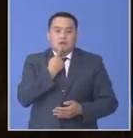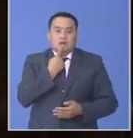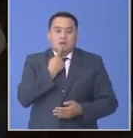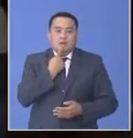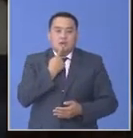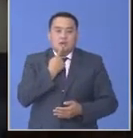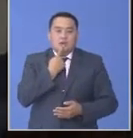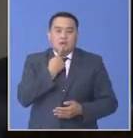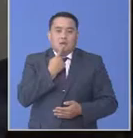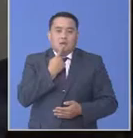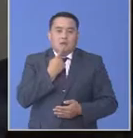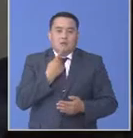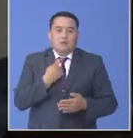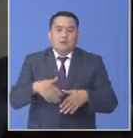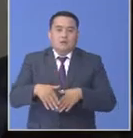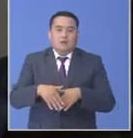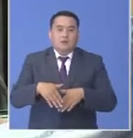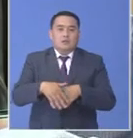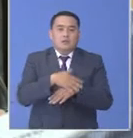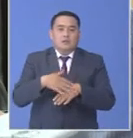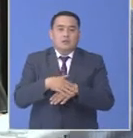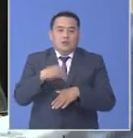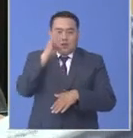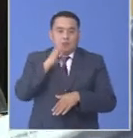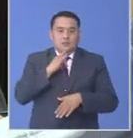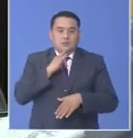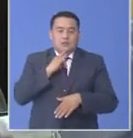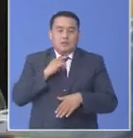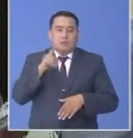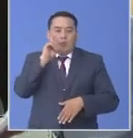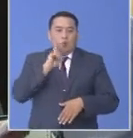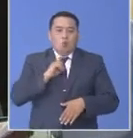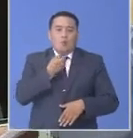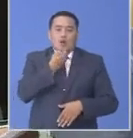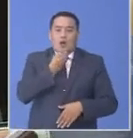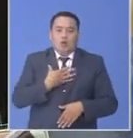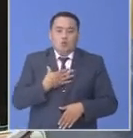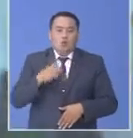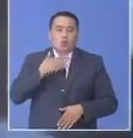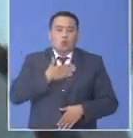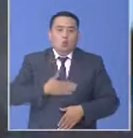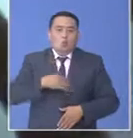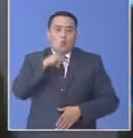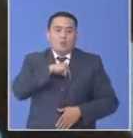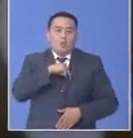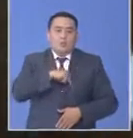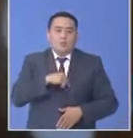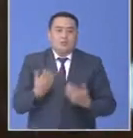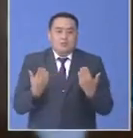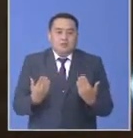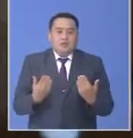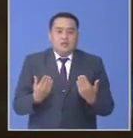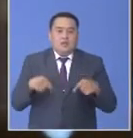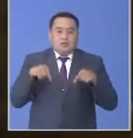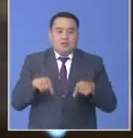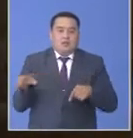вот населяют наш Казахстан. Нам здесь комфортно, нам хорошо. Это комфортно не только вот именно в этом зале, а